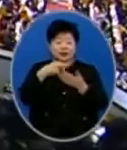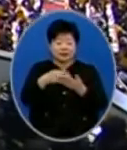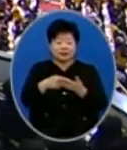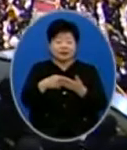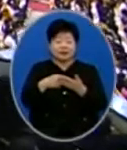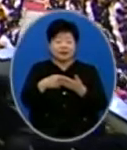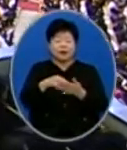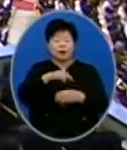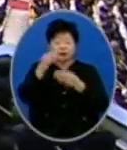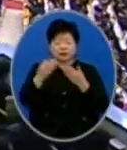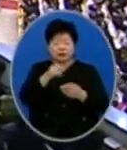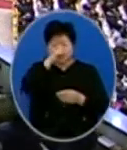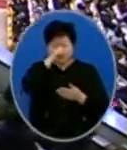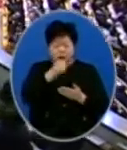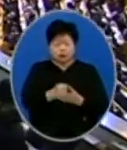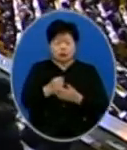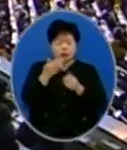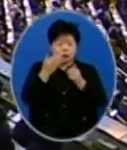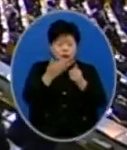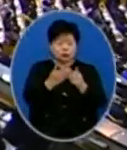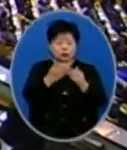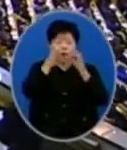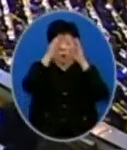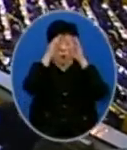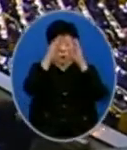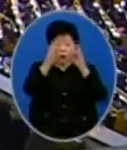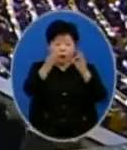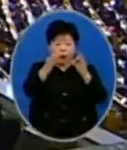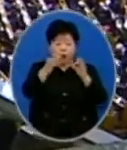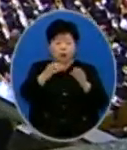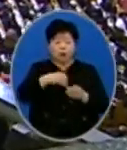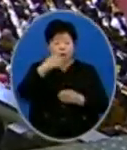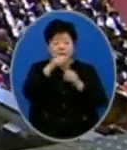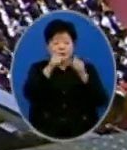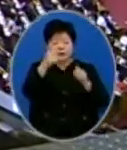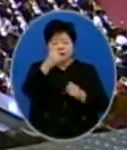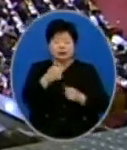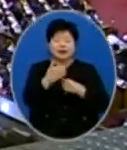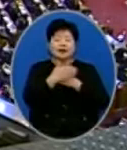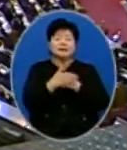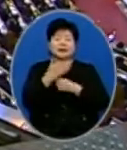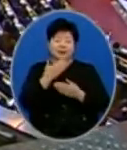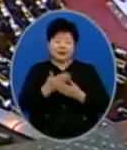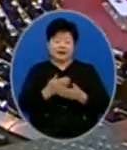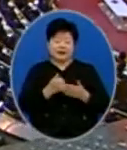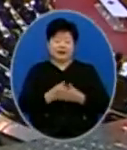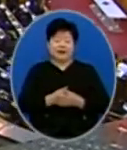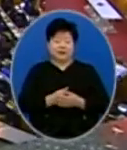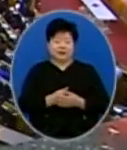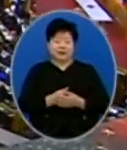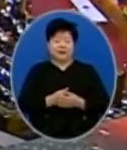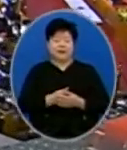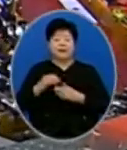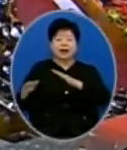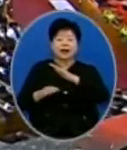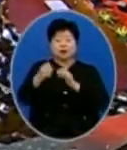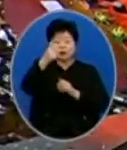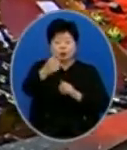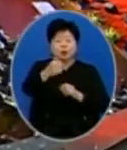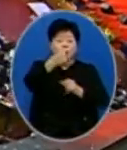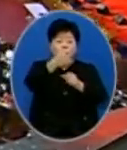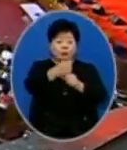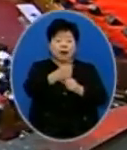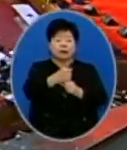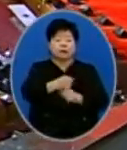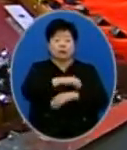그의 범사에 형통하게 하심을 보았더라 요셉이 그의 주인에게 은혜를 입음에 그걸 요셉을 가정 총무로 삼고 자기의